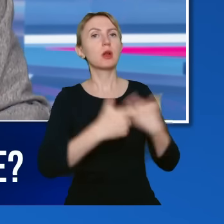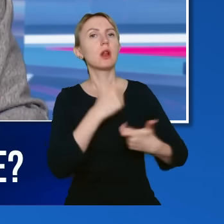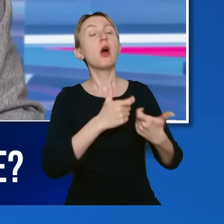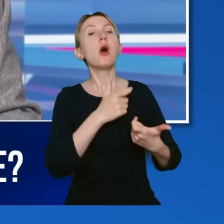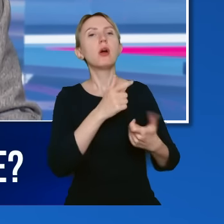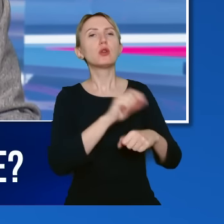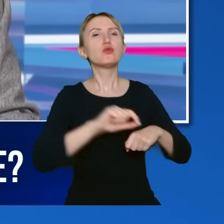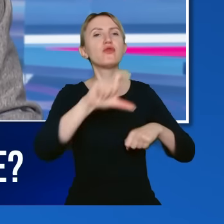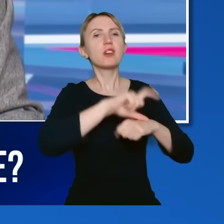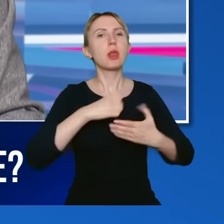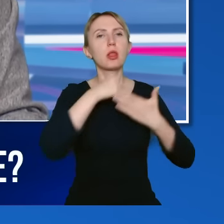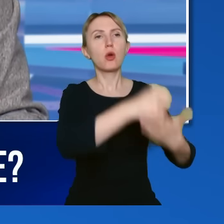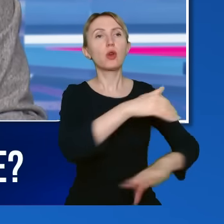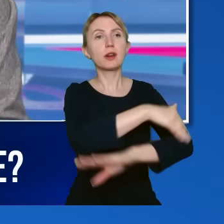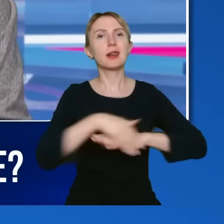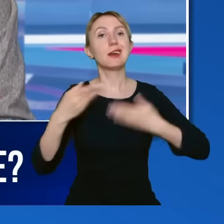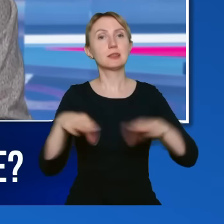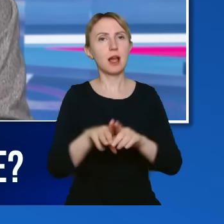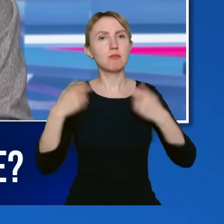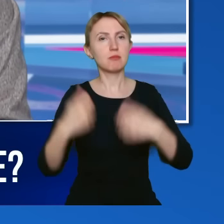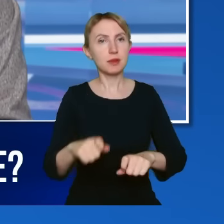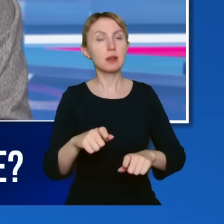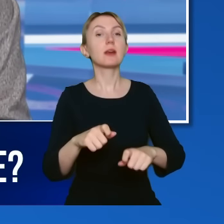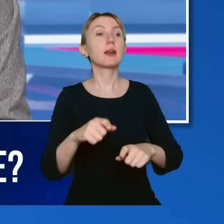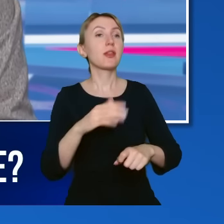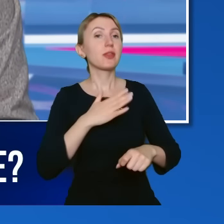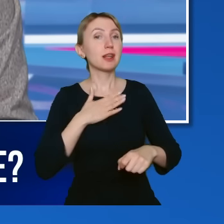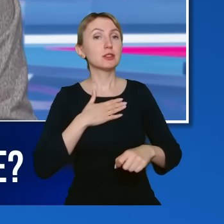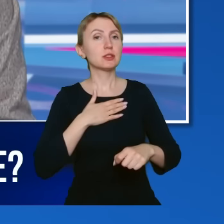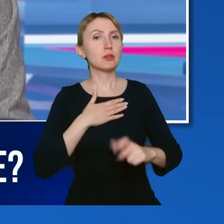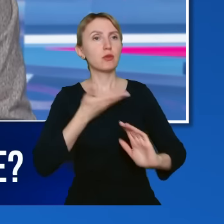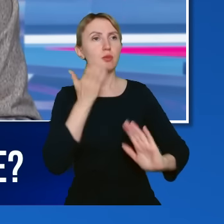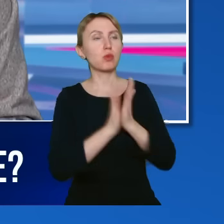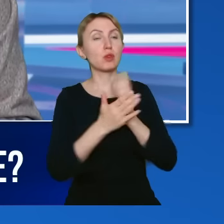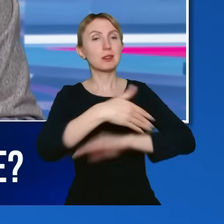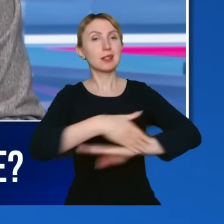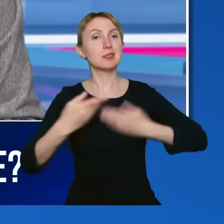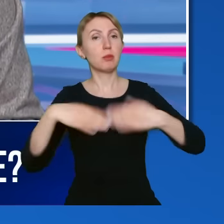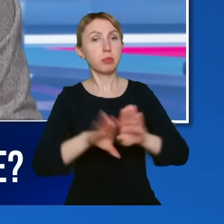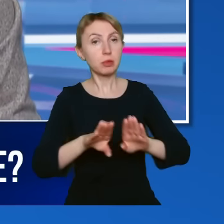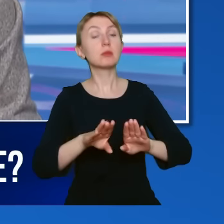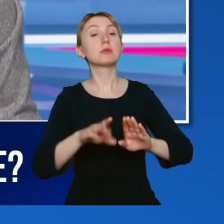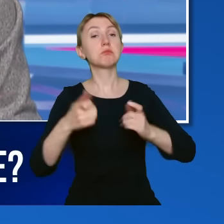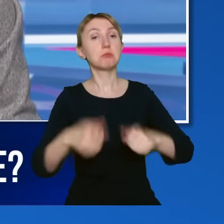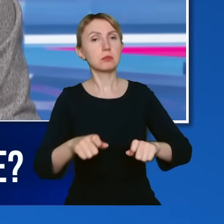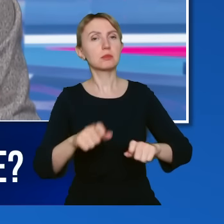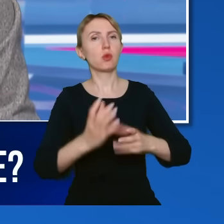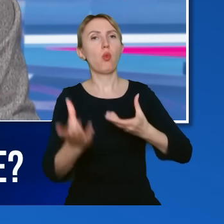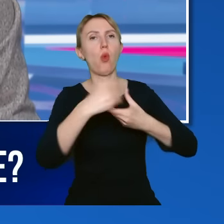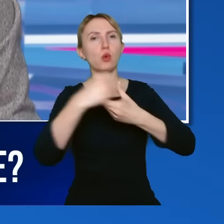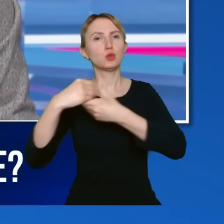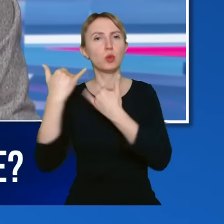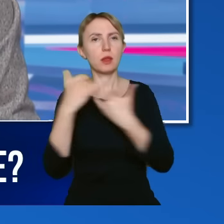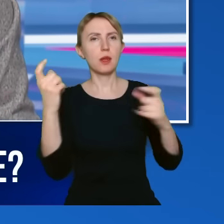o zamknięciu granic, dopiero po naszym jednostronnym zamknięciu granic do tego dołączyły się inne państwa